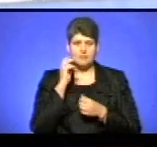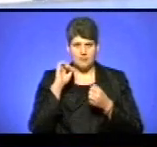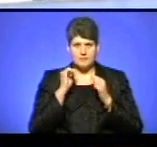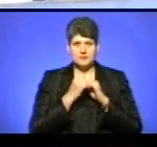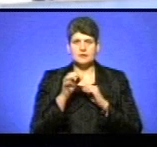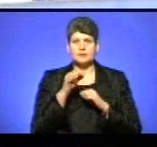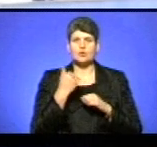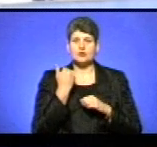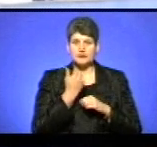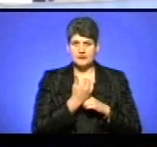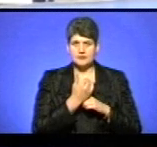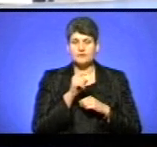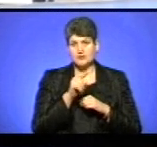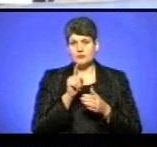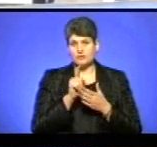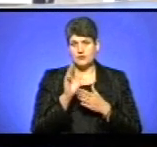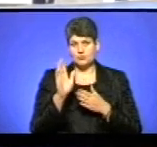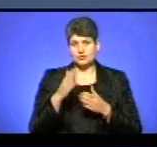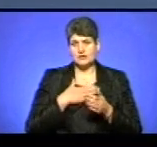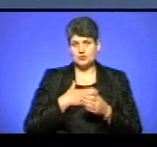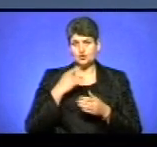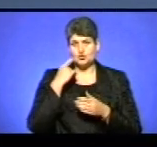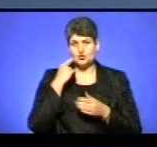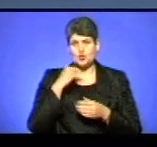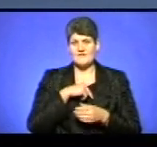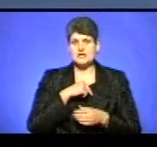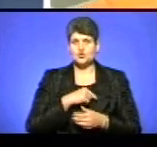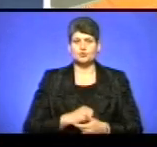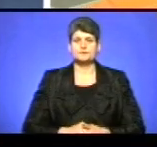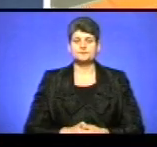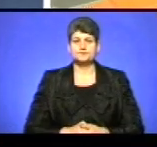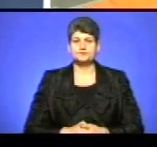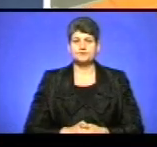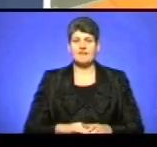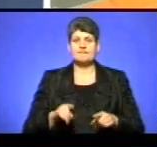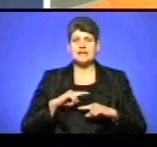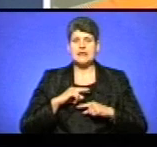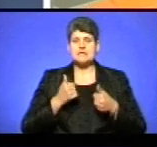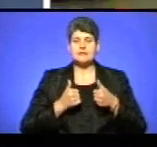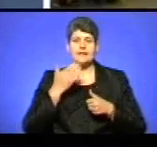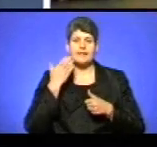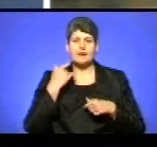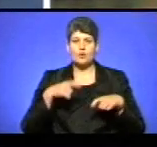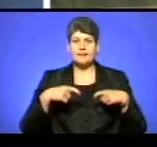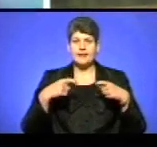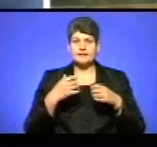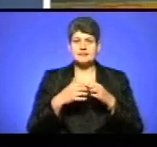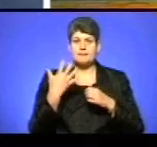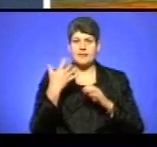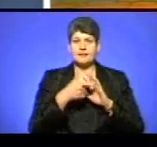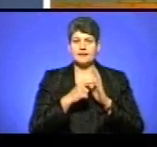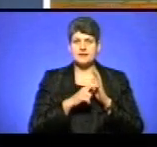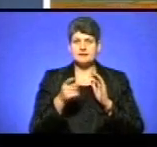пам'ятати про них, і вони повинні стати нашою совістю. Фінальні змагання з легкої атлетики серед